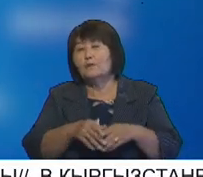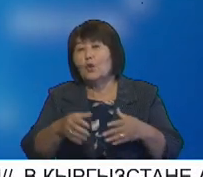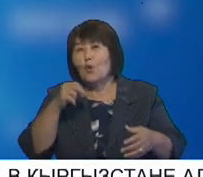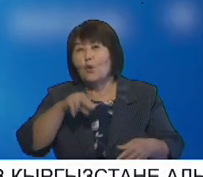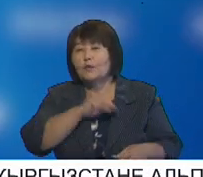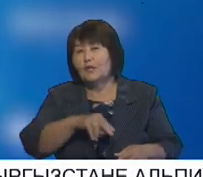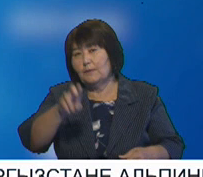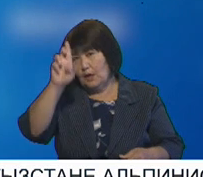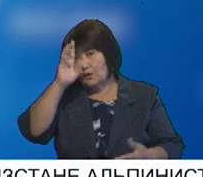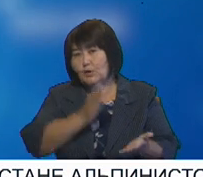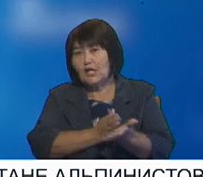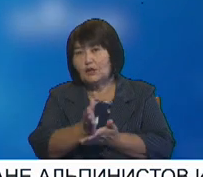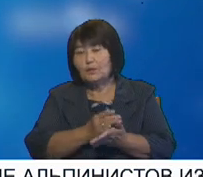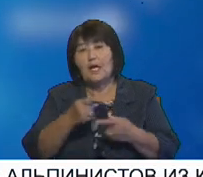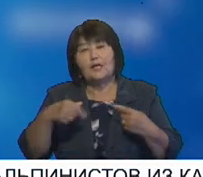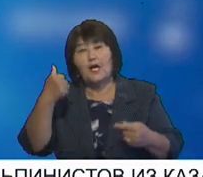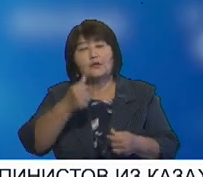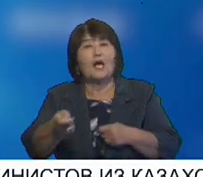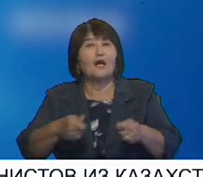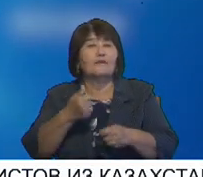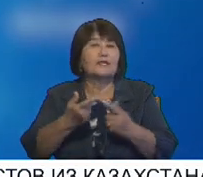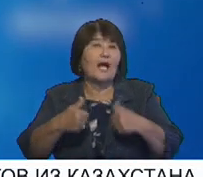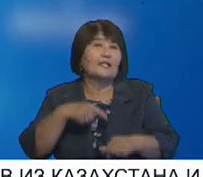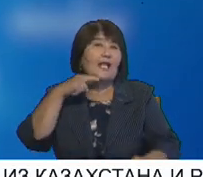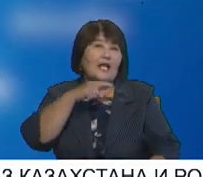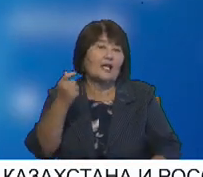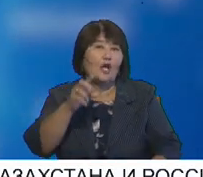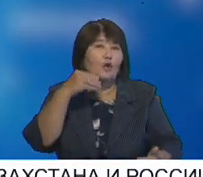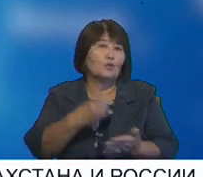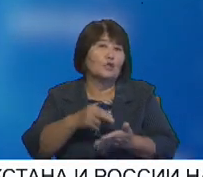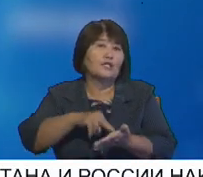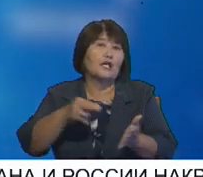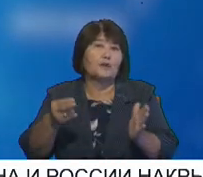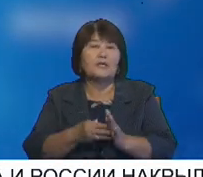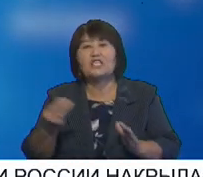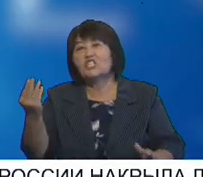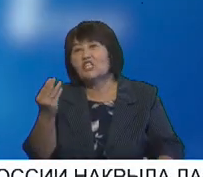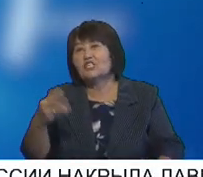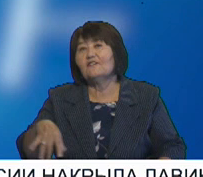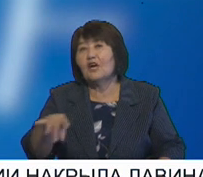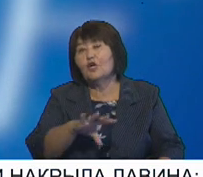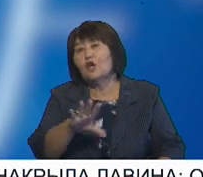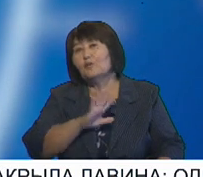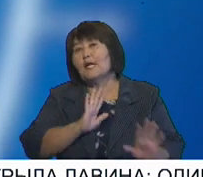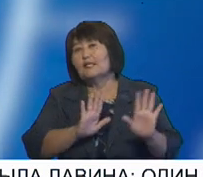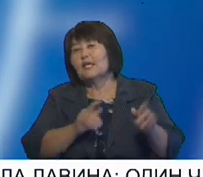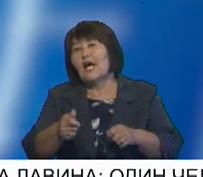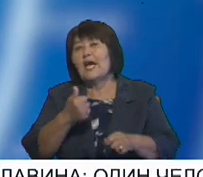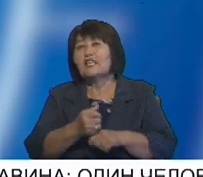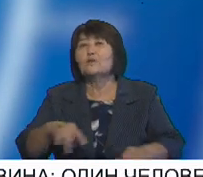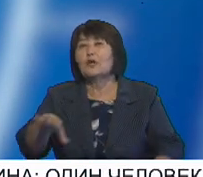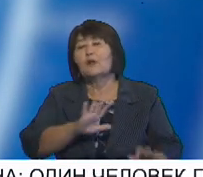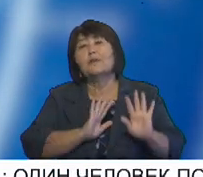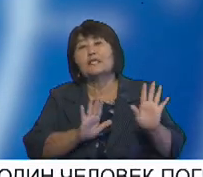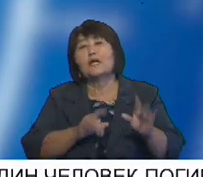работы на государственной службе в разные годы возглавлял отдел экономики и бюджетного планирования шиелийский был заместителем Акима района